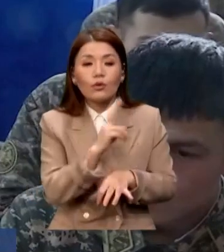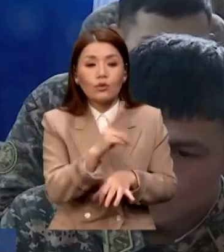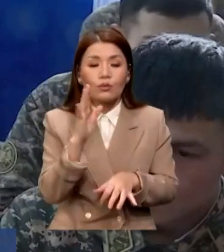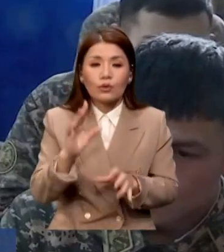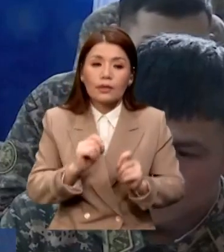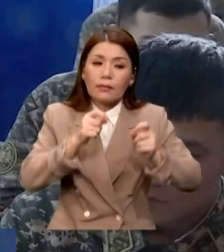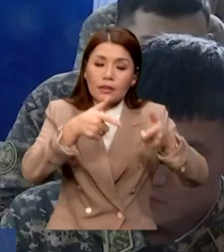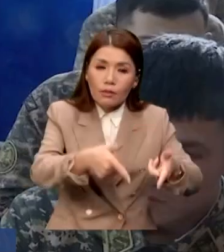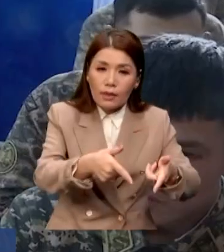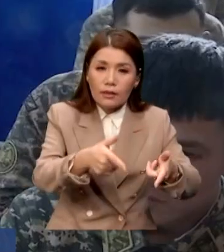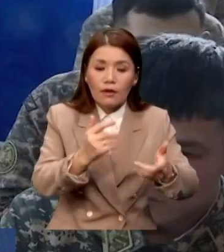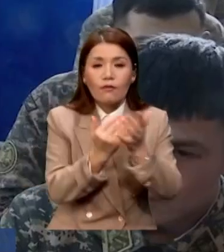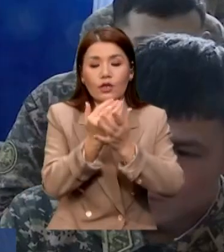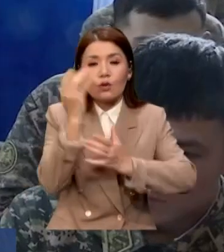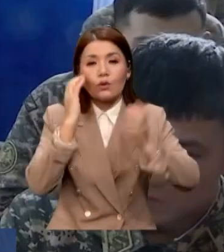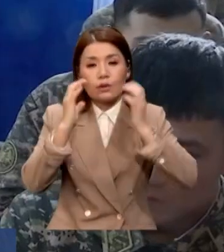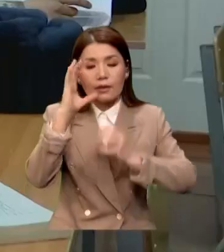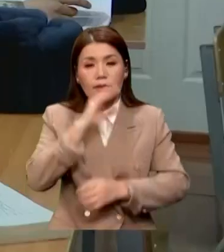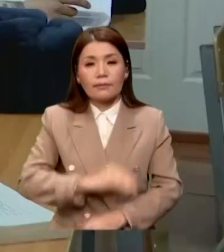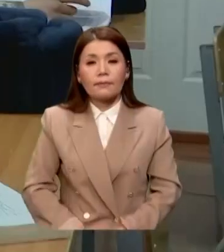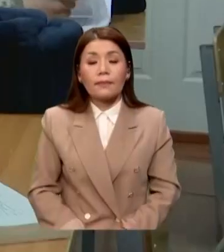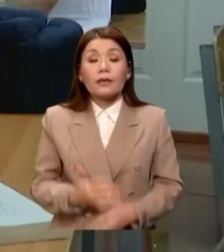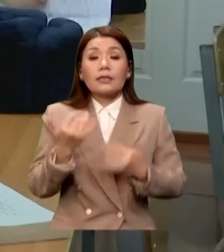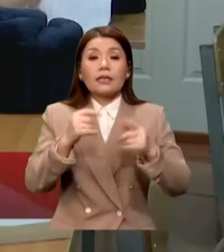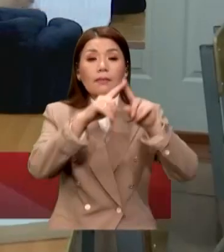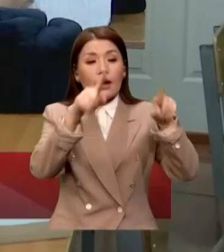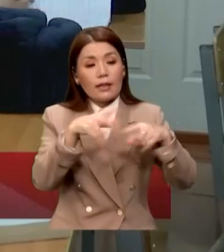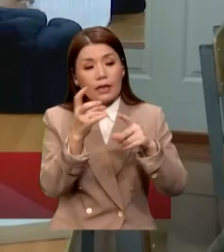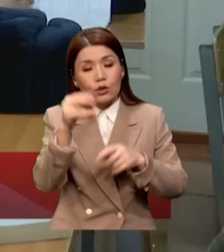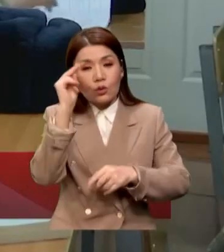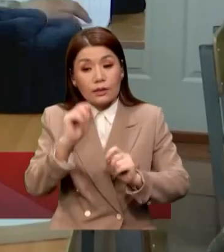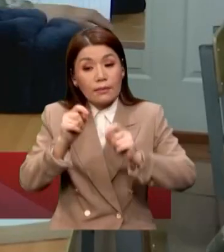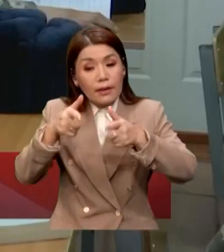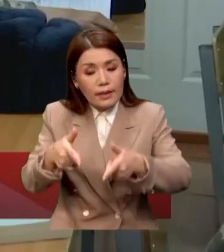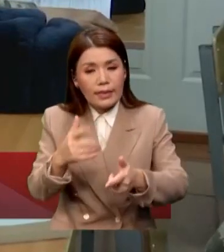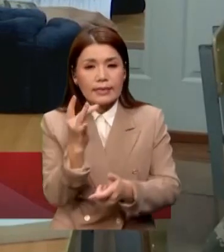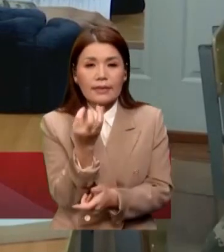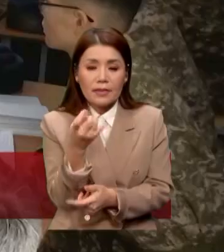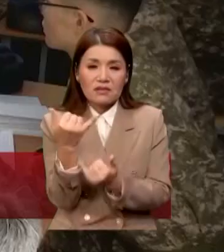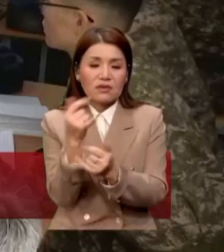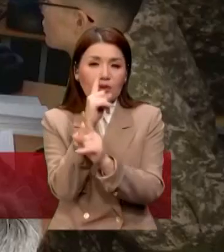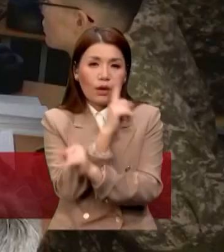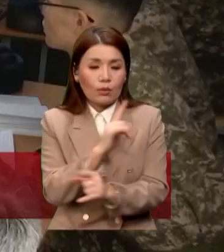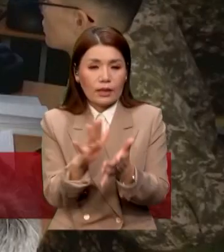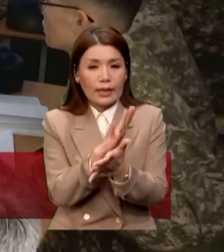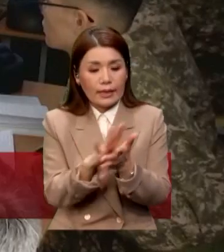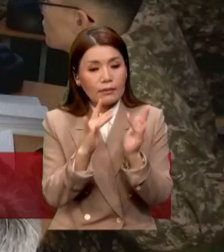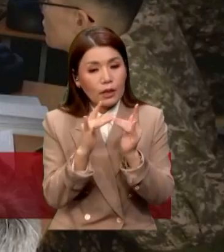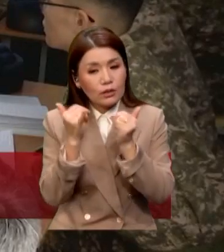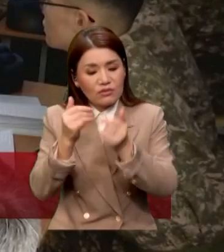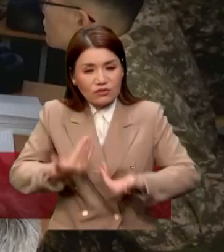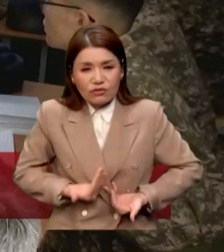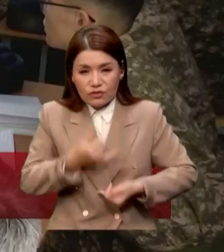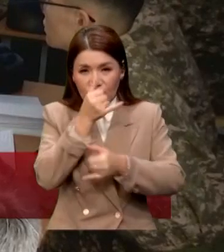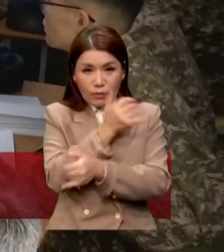будет поступать в высшее учебное заведение. Қазір сертификат пен оқуға түсетіндерге стипендия берілмейді, тегін жатақханада да тұра